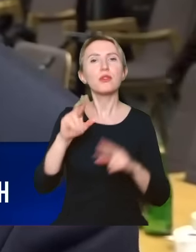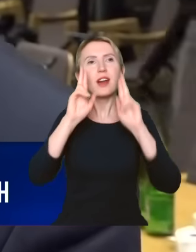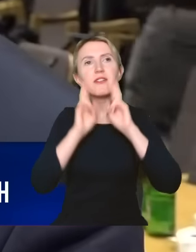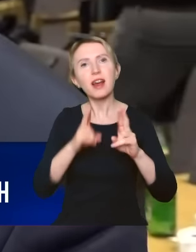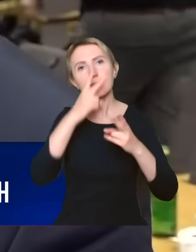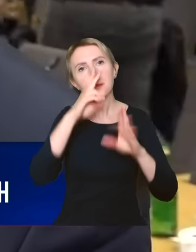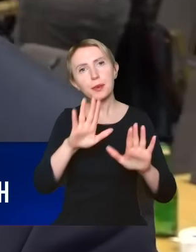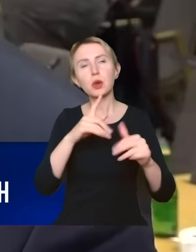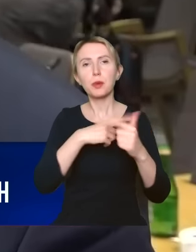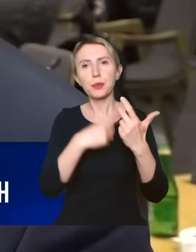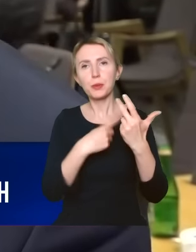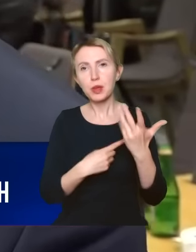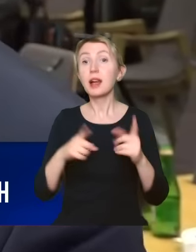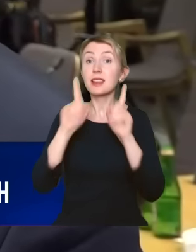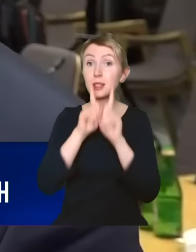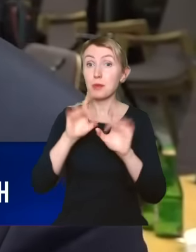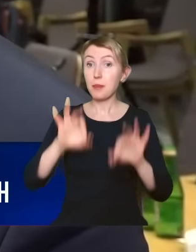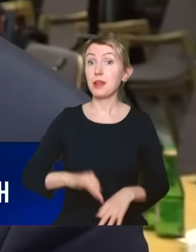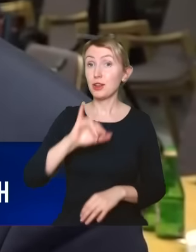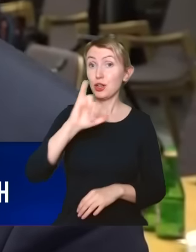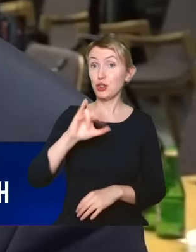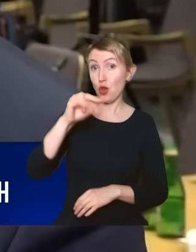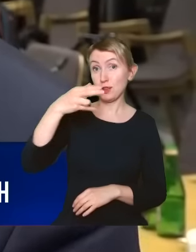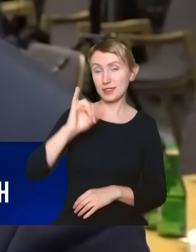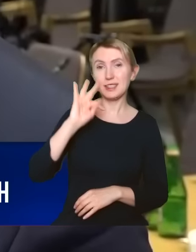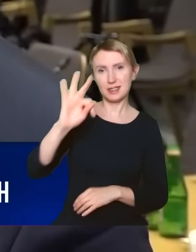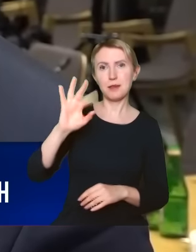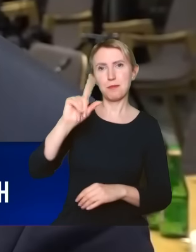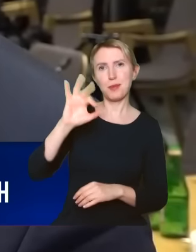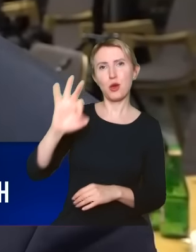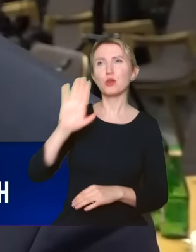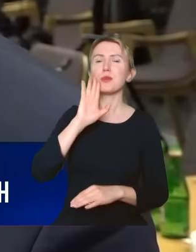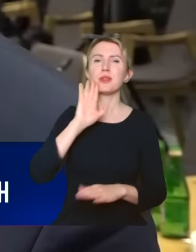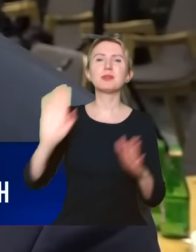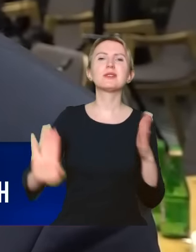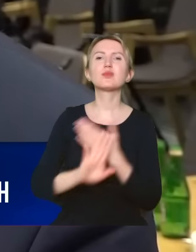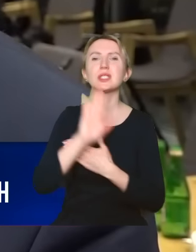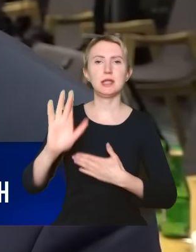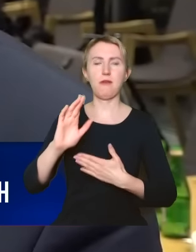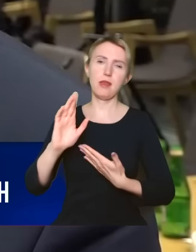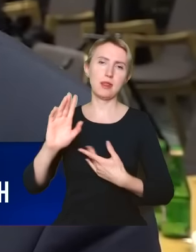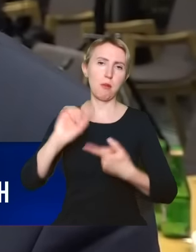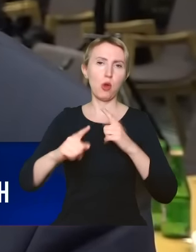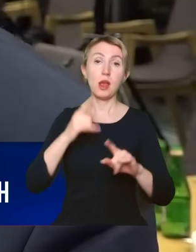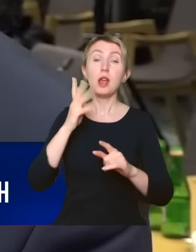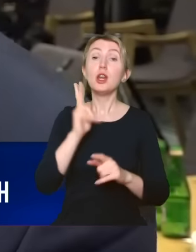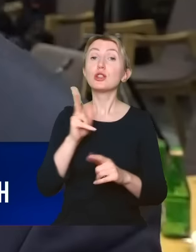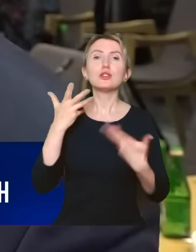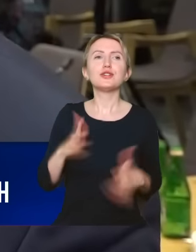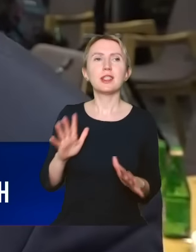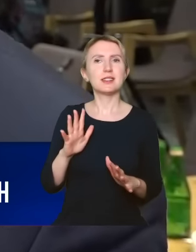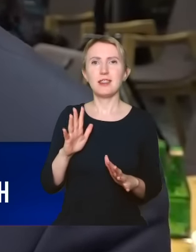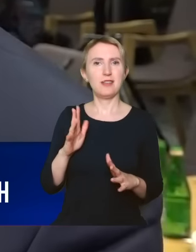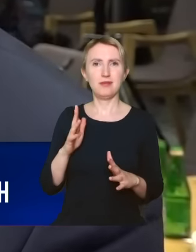naprawdę w wizji pana Jońskiego i Platformy ona ma być pewnym teatrem politycznym. Dlatego kiedy ktoś nie chce grać roli w tym spektaklu, jaką